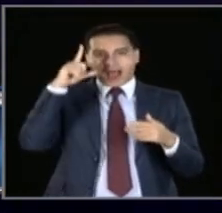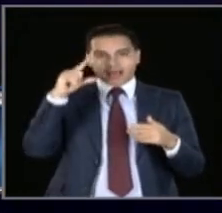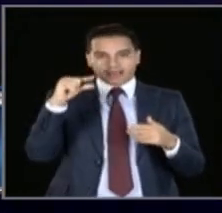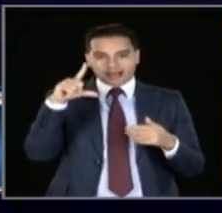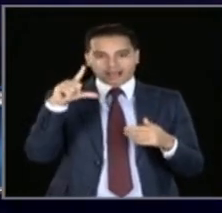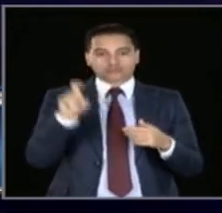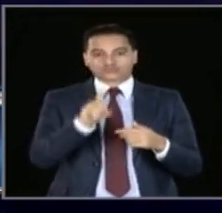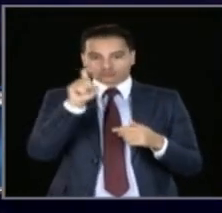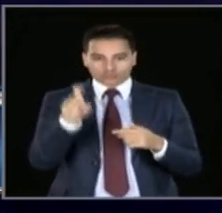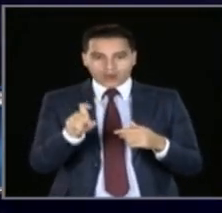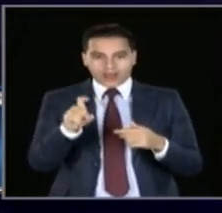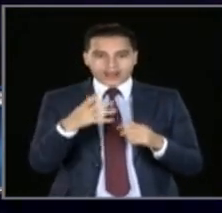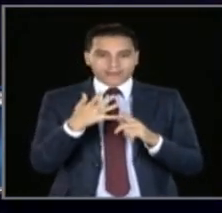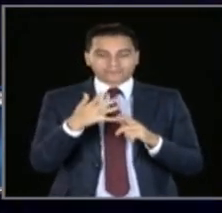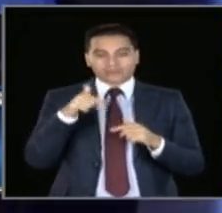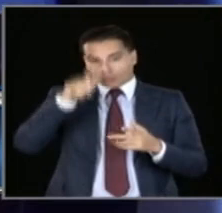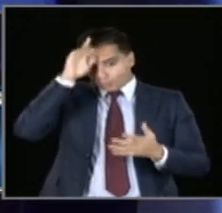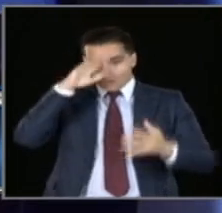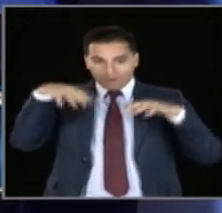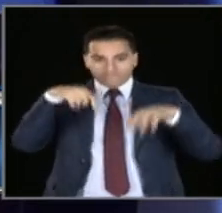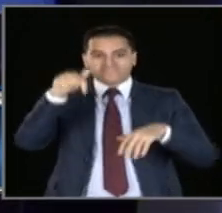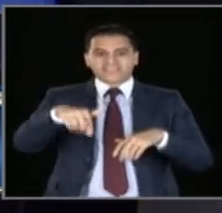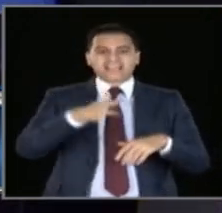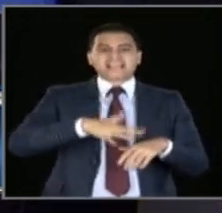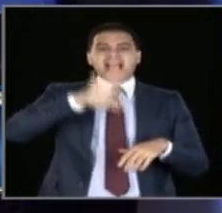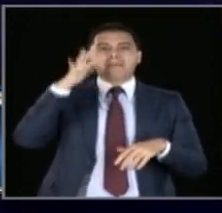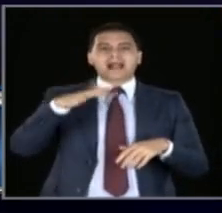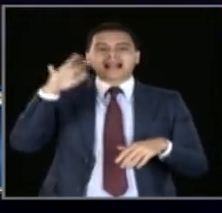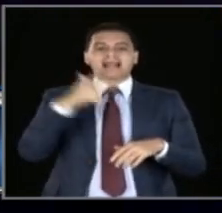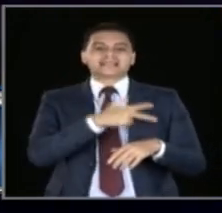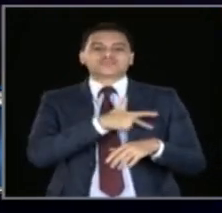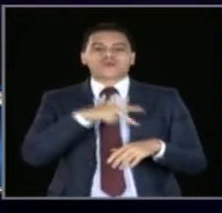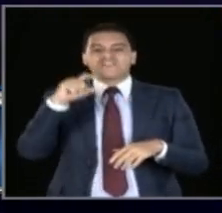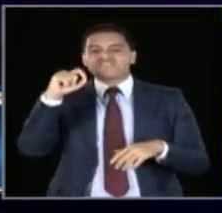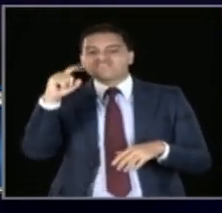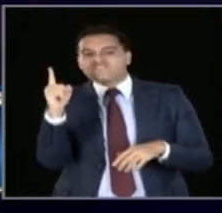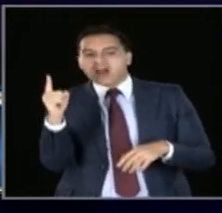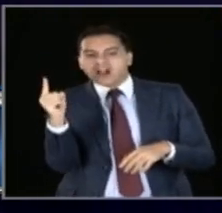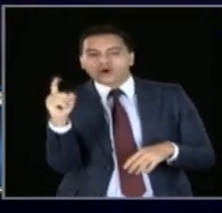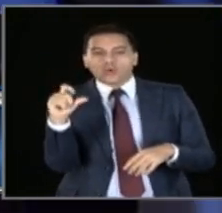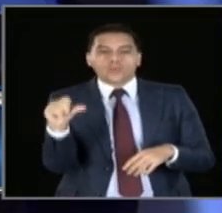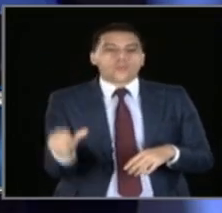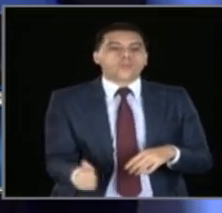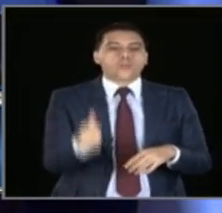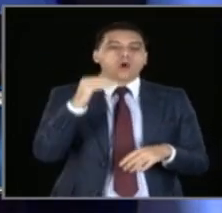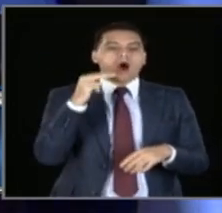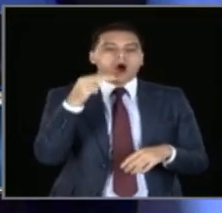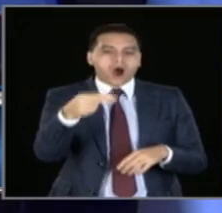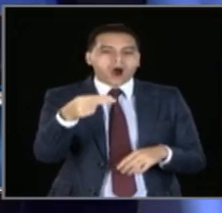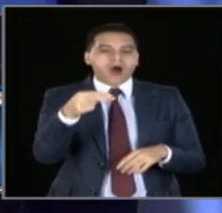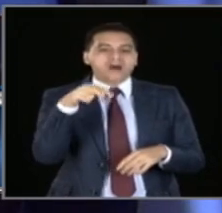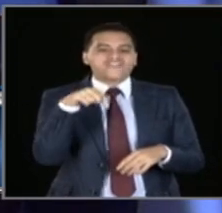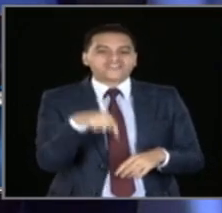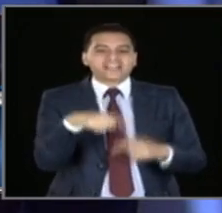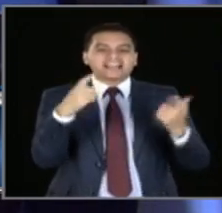جغرافيا يقع جبل في رواه باحدى الدول الخليجيه فما هي